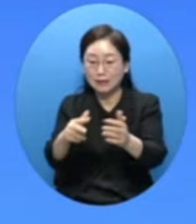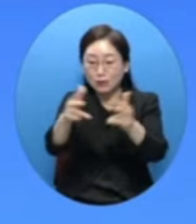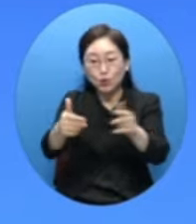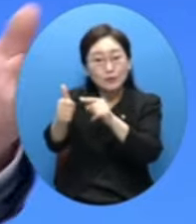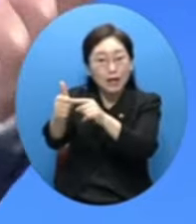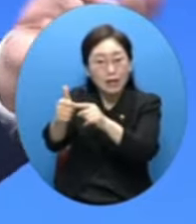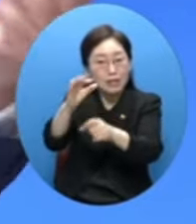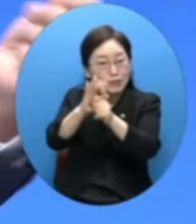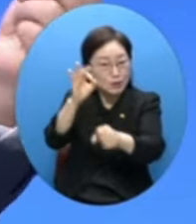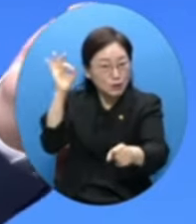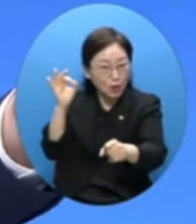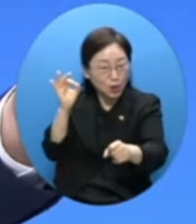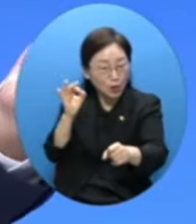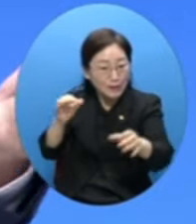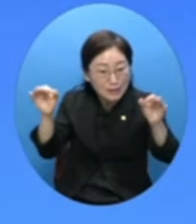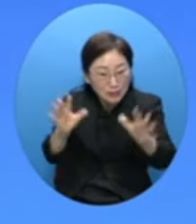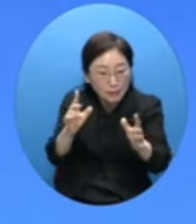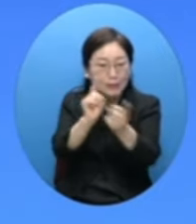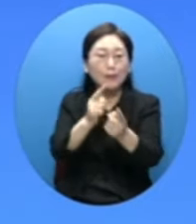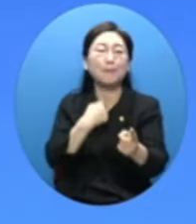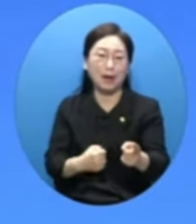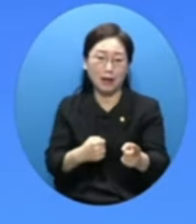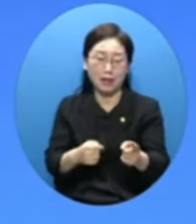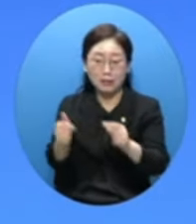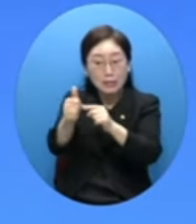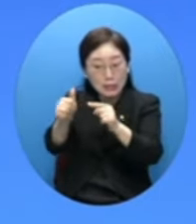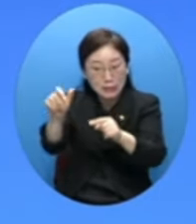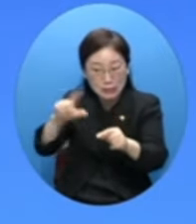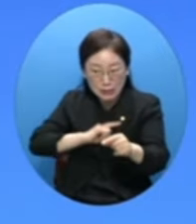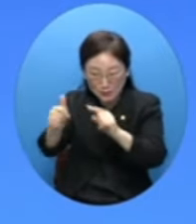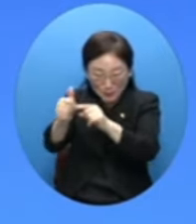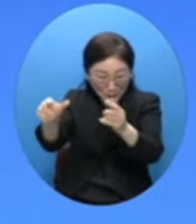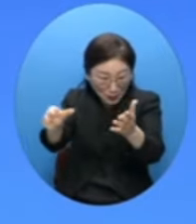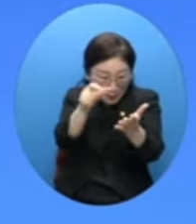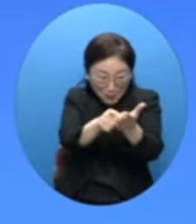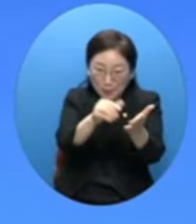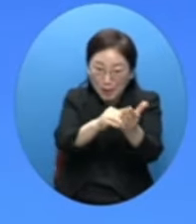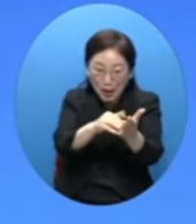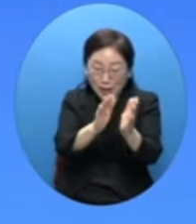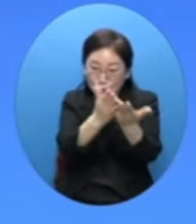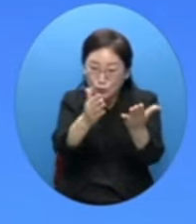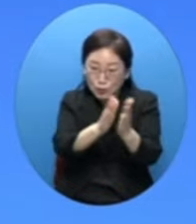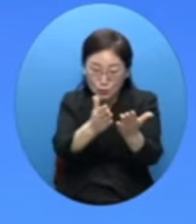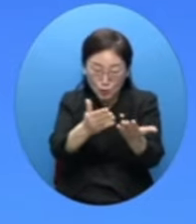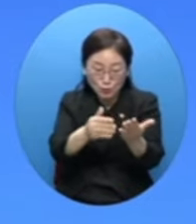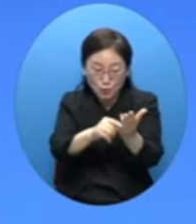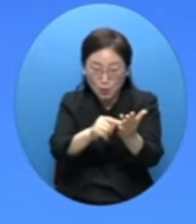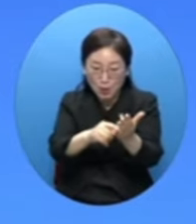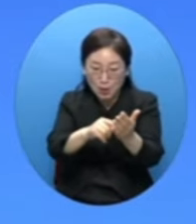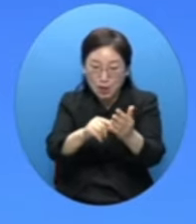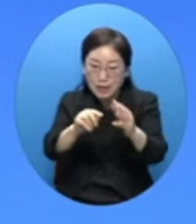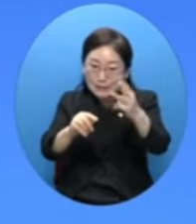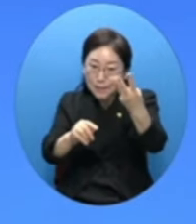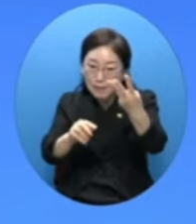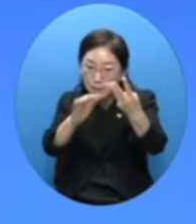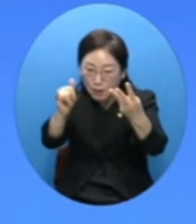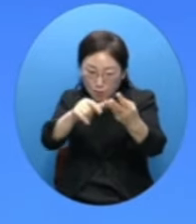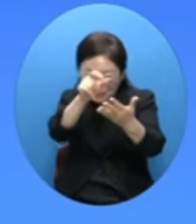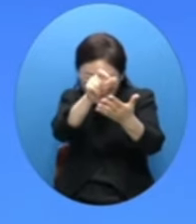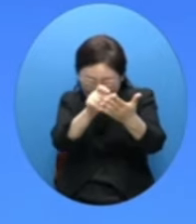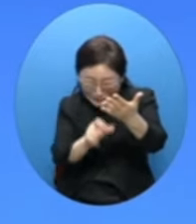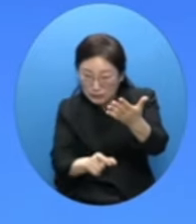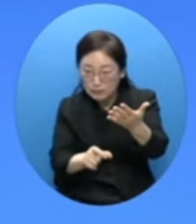10년 전에 어디서가 잠깐 만났던 거예요 이름을 적어 다 적어놓고 저거는 사람 300 몇 명이 다 잡혀 들어가서요 다 간접